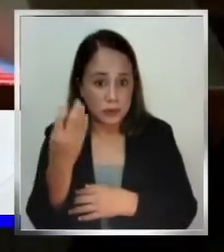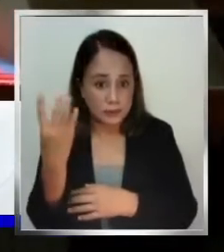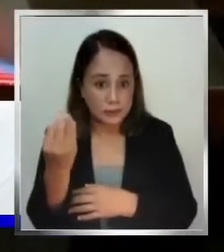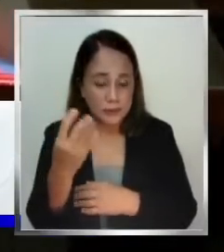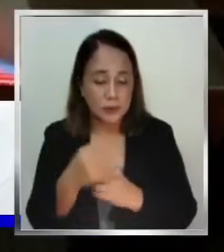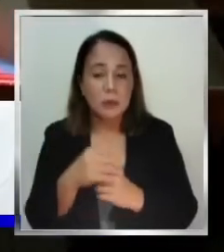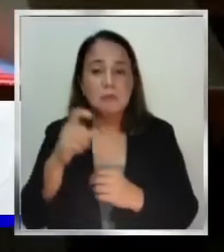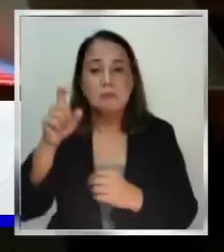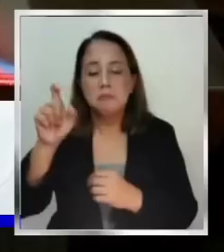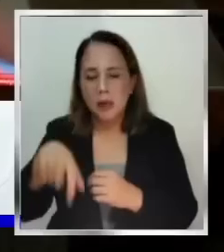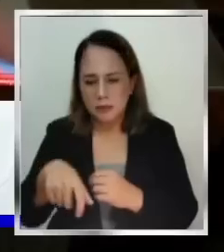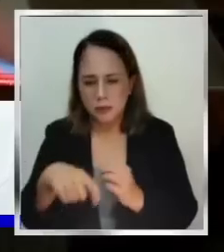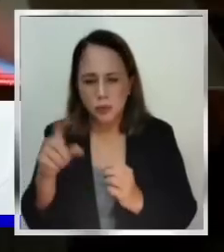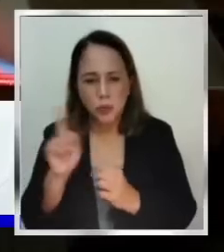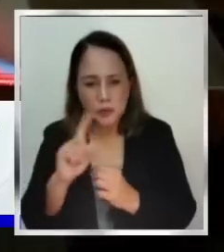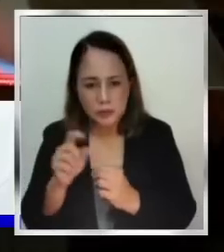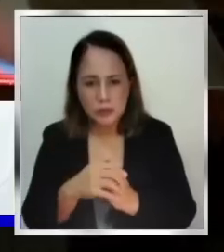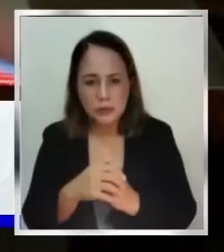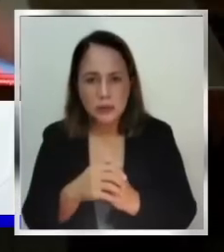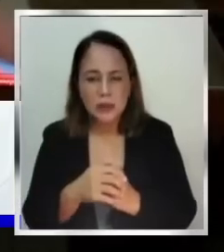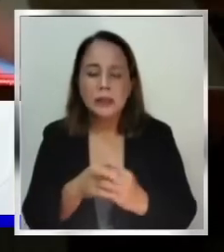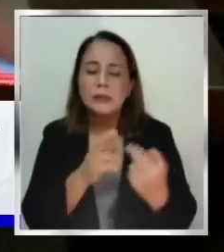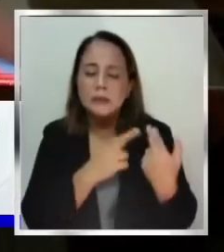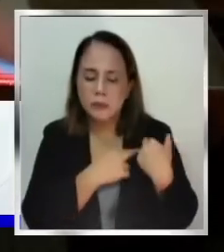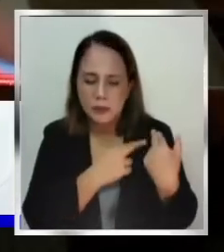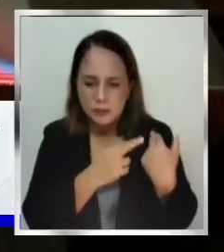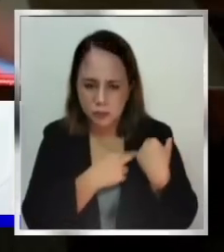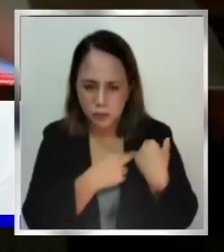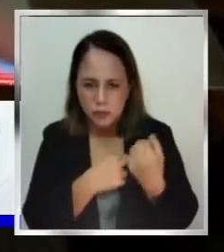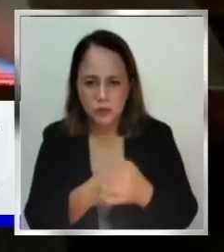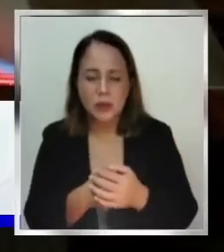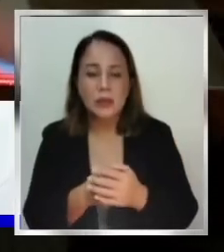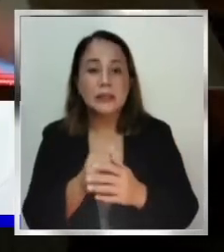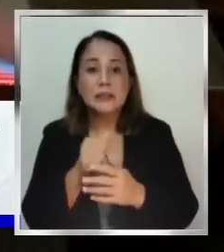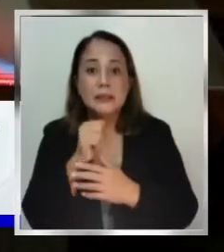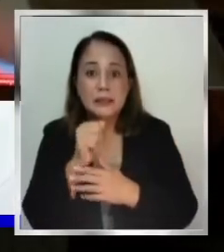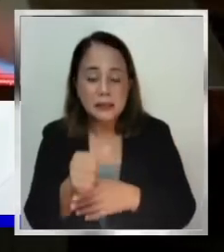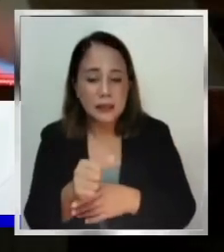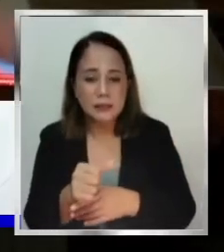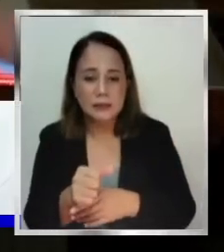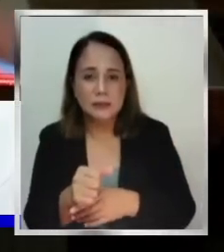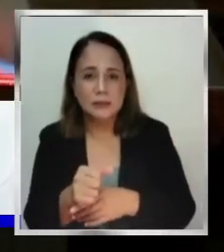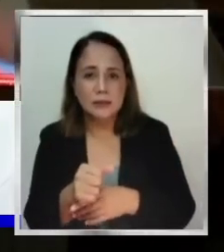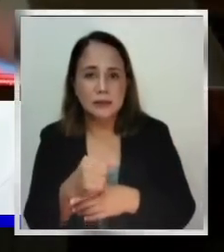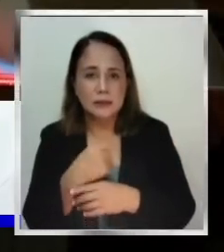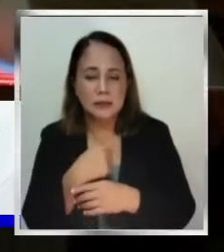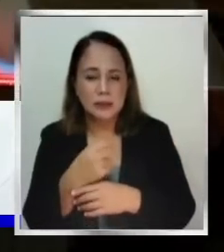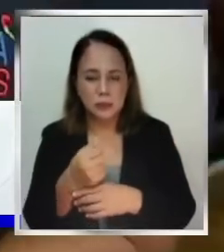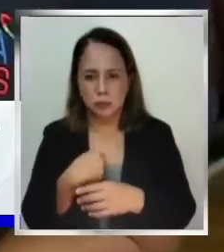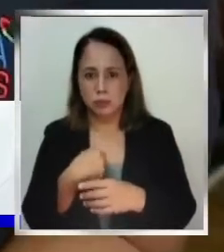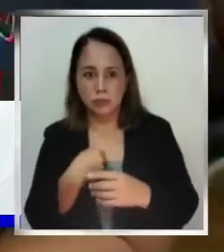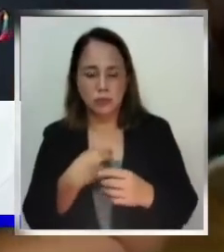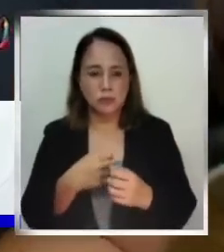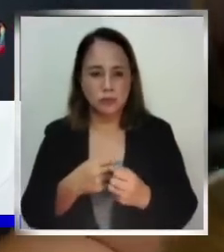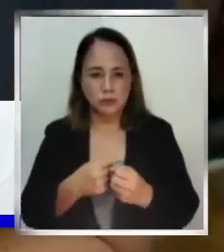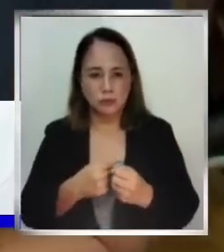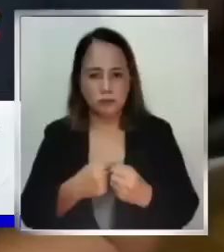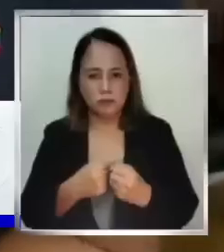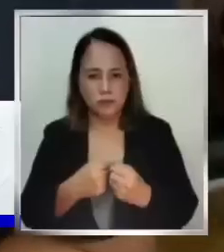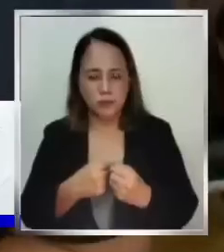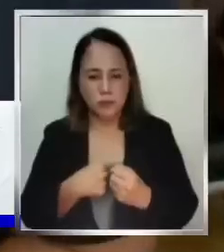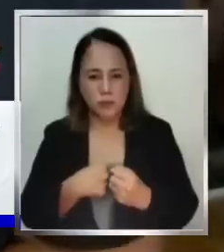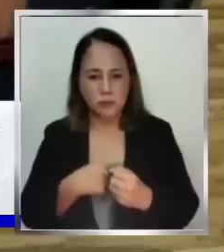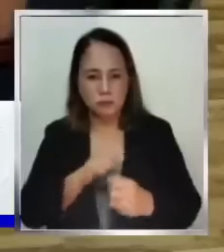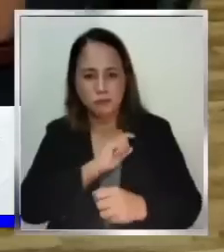maging responsable naman sila. Dapat hindi sila parang siga sila sa kalsada eh. June